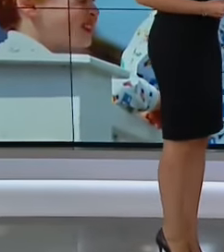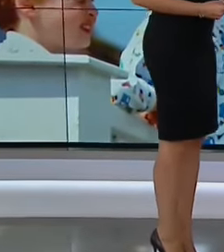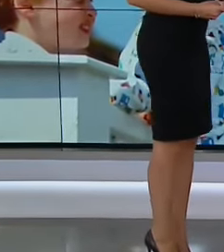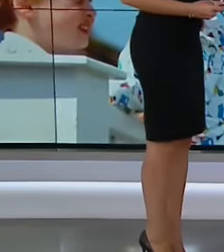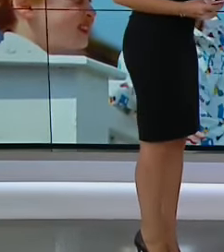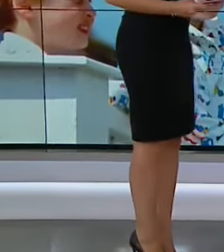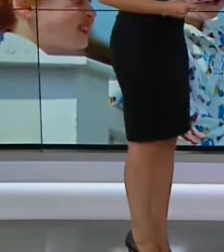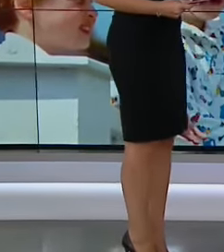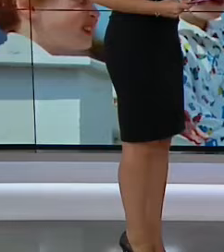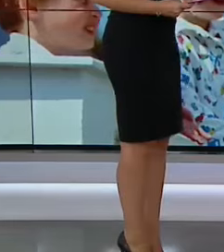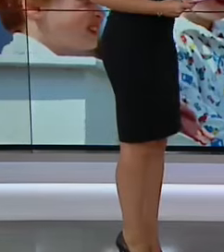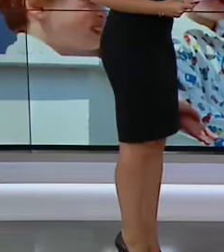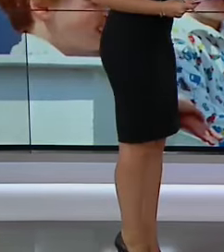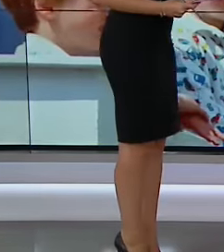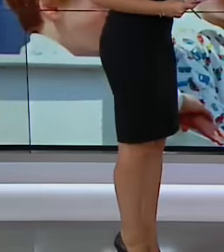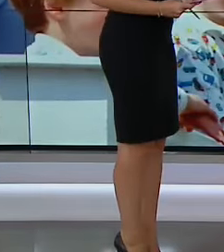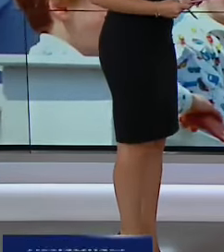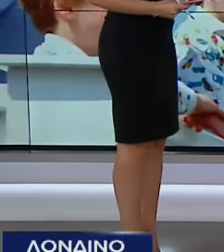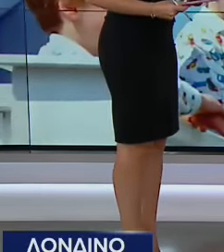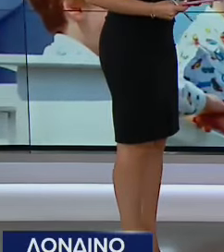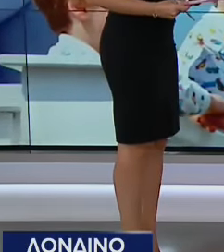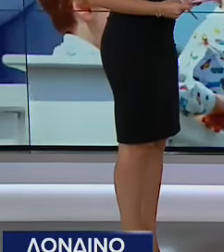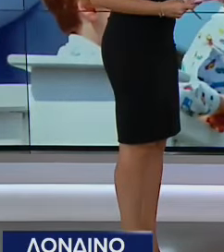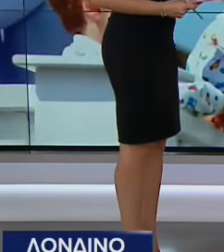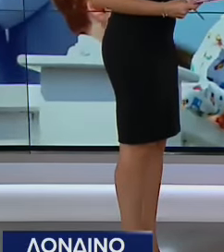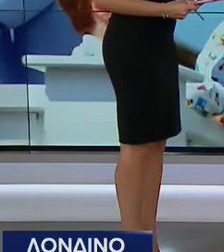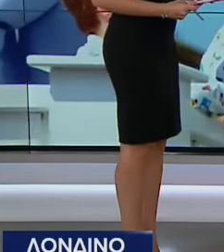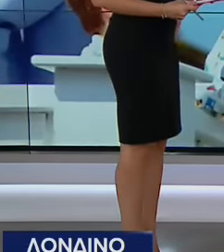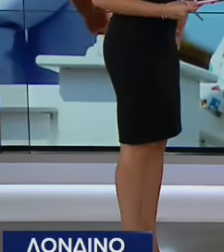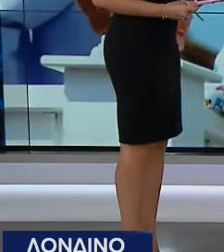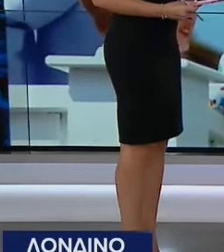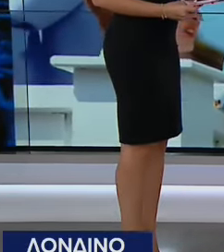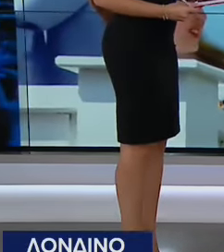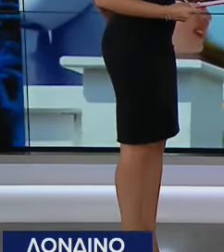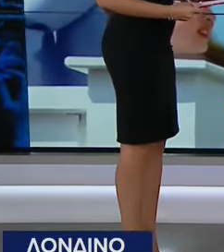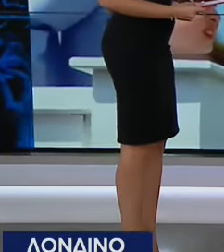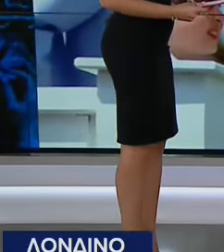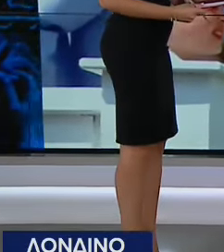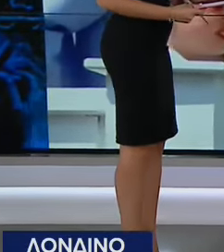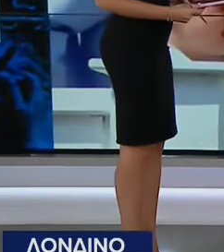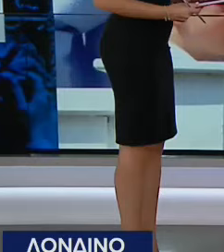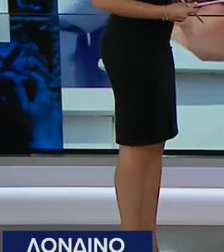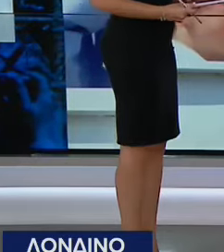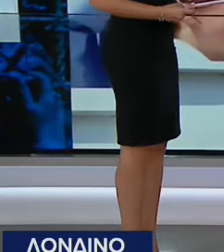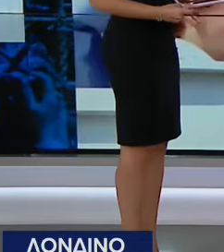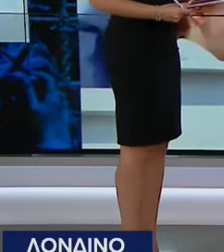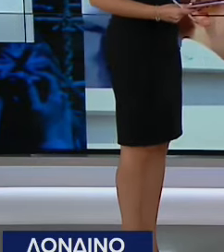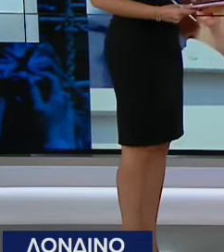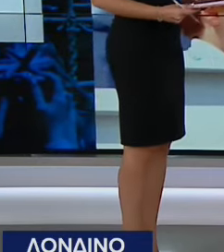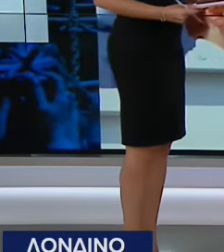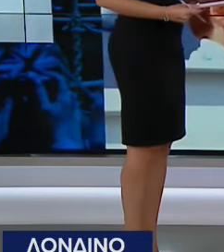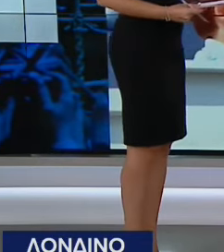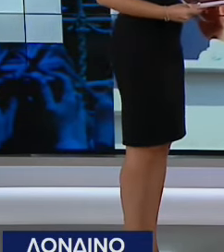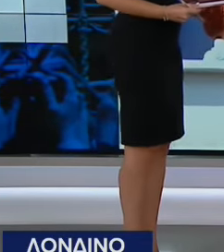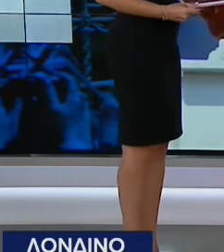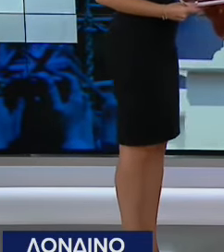έτσι, εκεί που είναι ο Γιάννης Καραμίδης τώρα. Πες μας τις τελευταίες εξελίξεις. Γιατί πριν από λίγα λεπτά έφτασε στο αεροδρόμιο και συνέχισε την πορεία του για να φτάσει στο παλάτι του Buckingham, όπου φτάνει